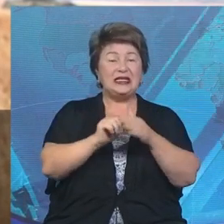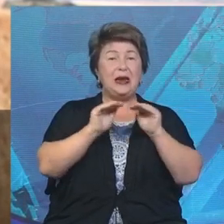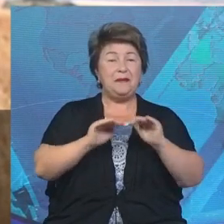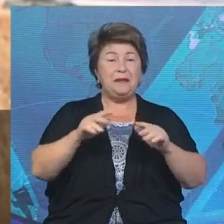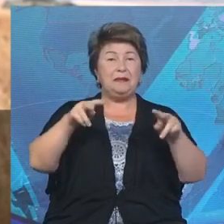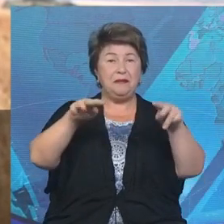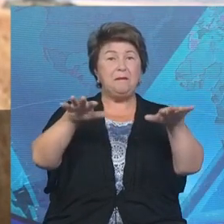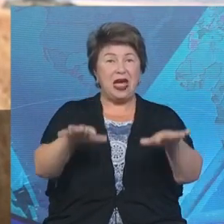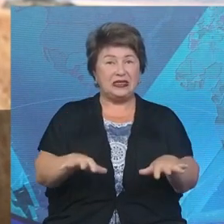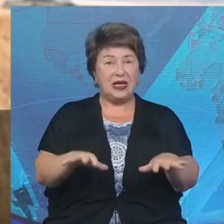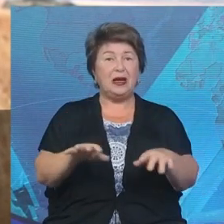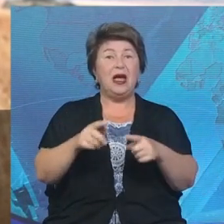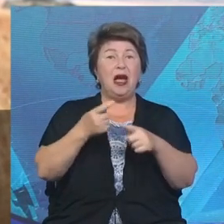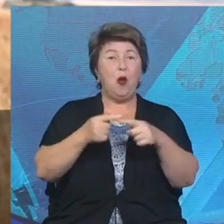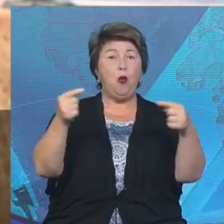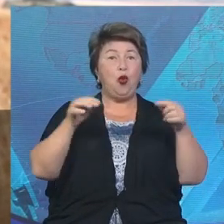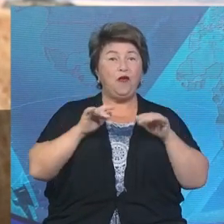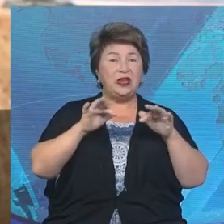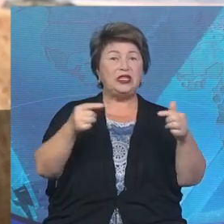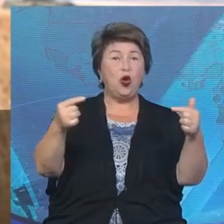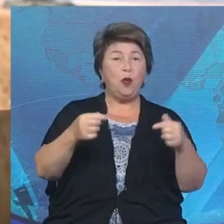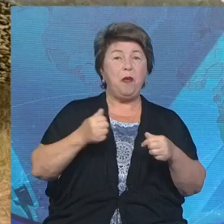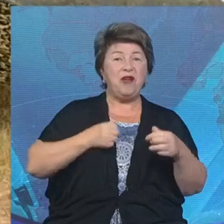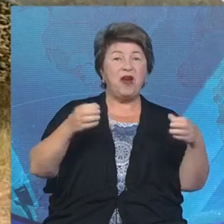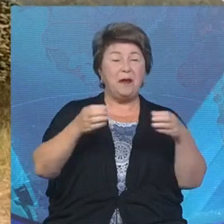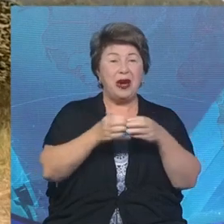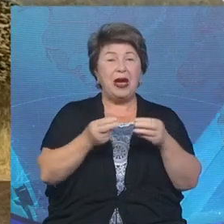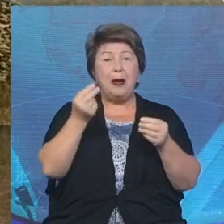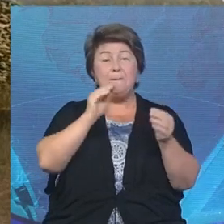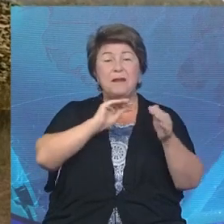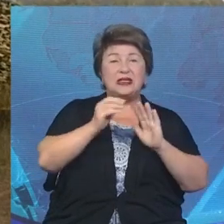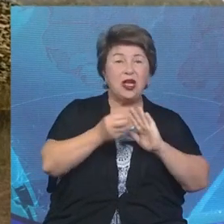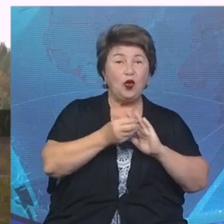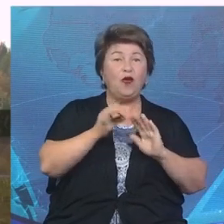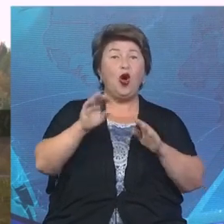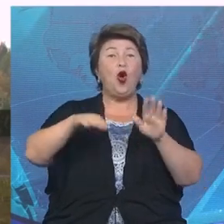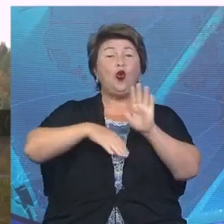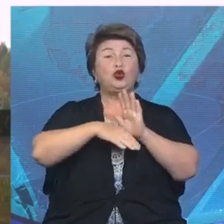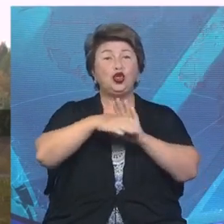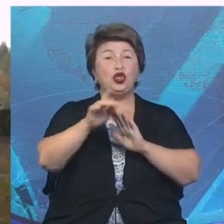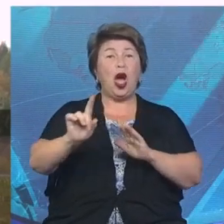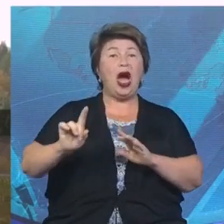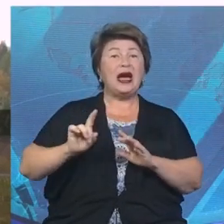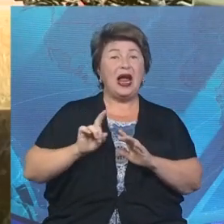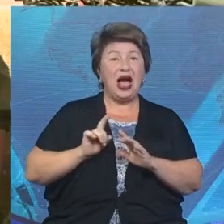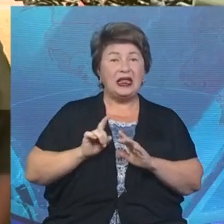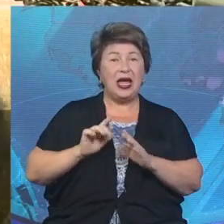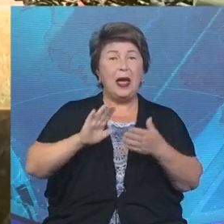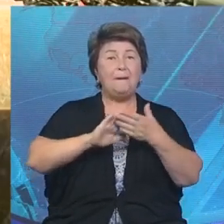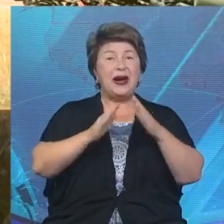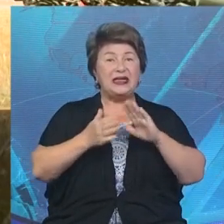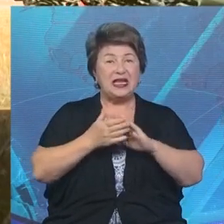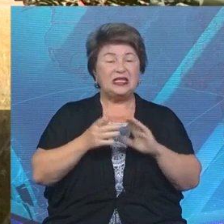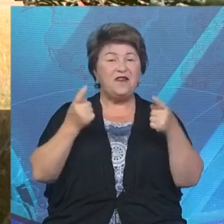позиции. Соответственно, провели ориентирование боевых машин, маскировку, усовершенствование охраны позиций